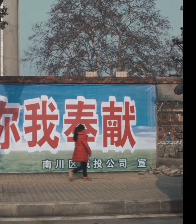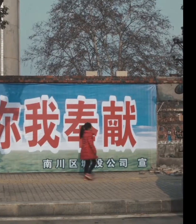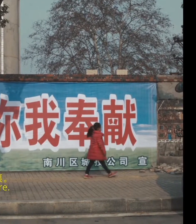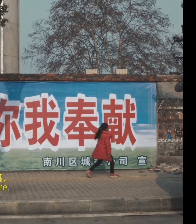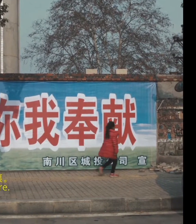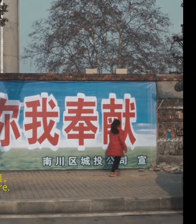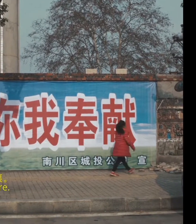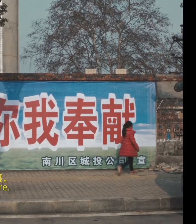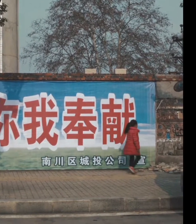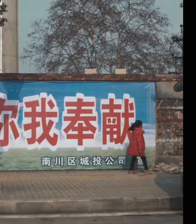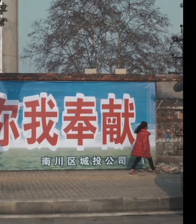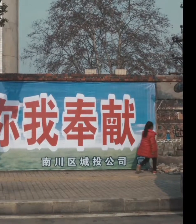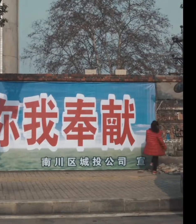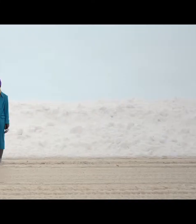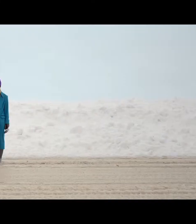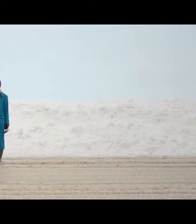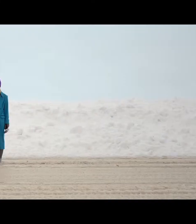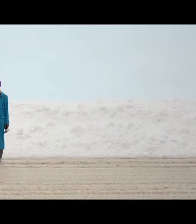哪点？